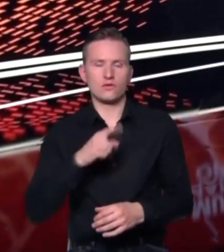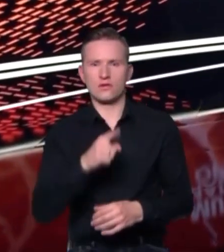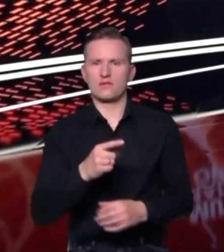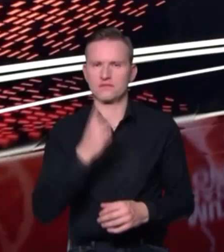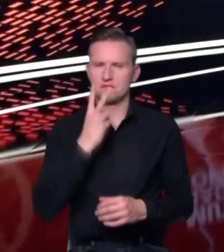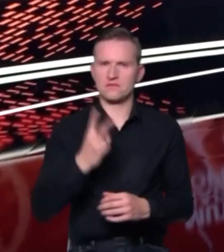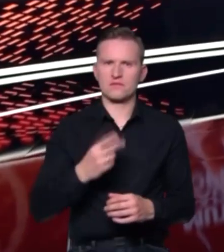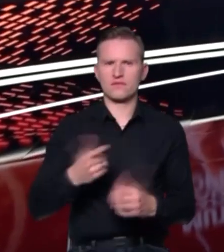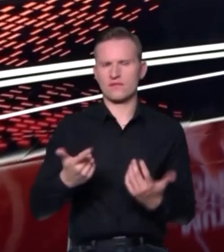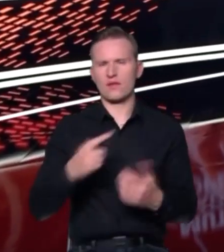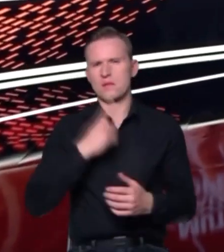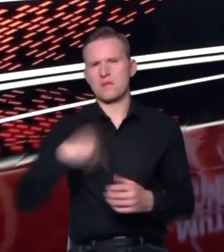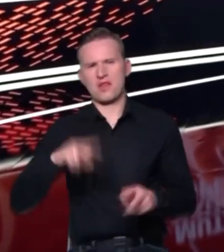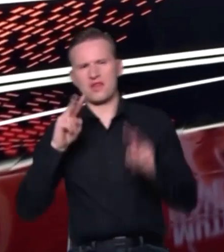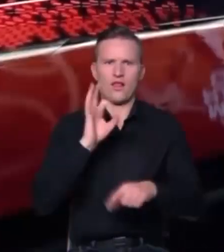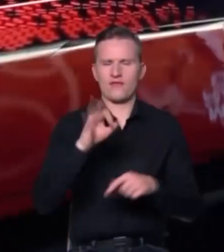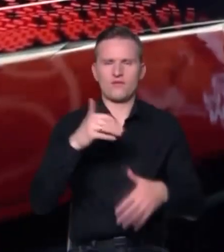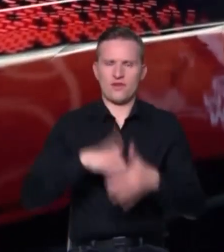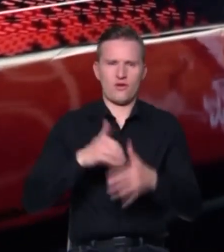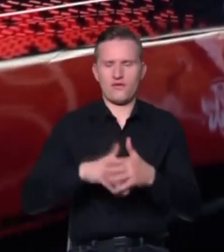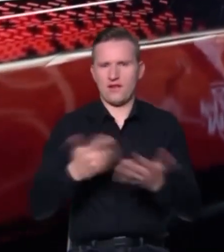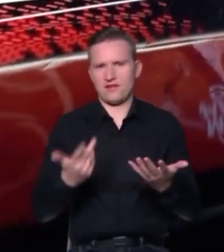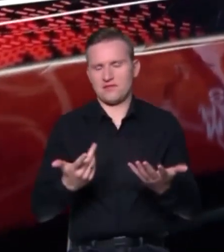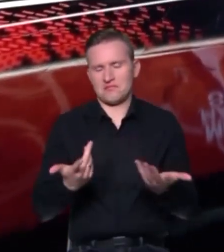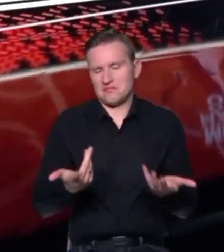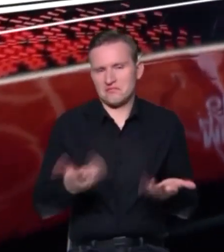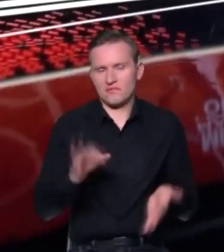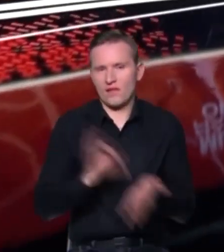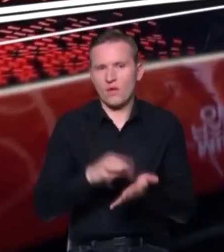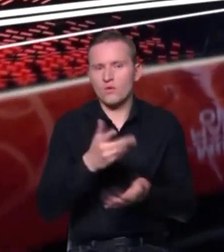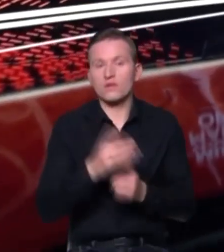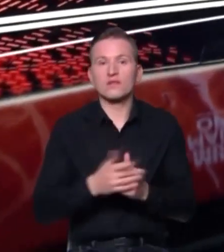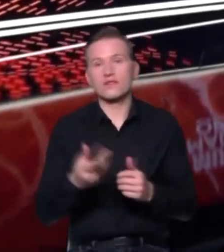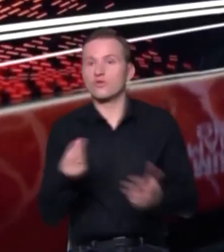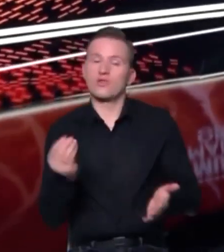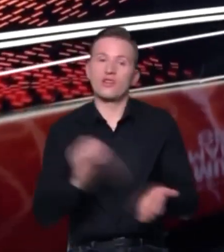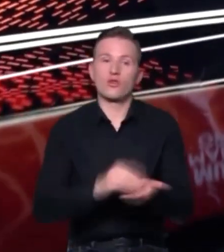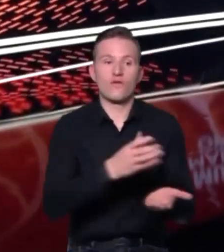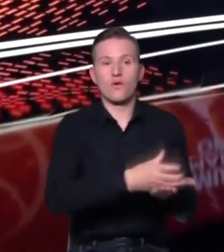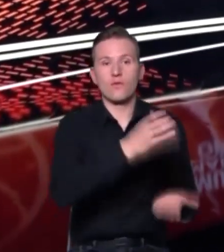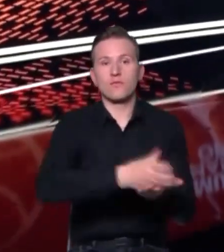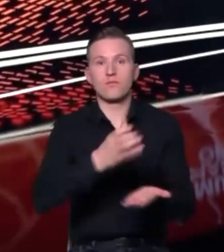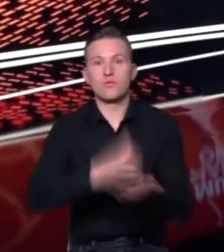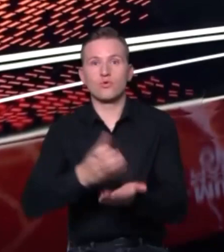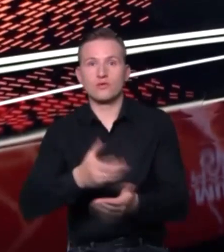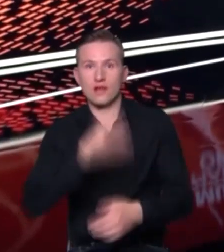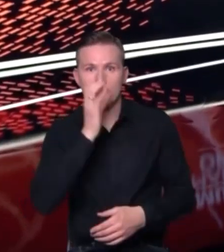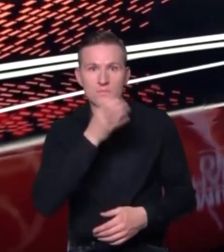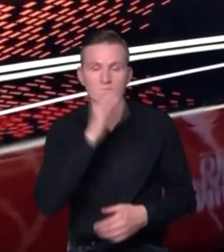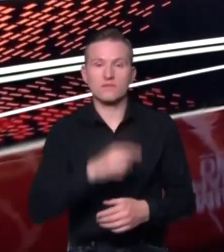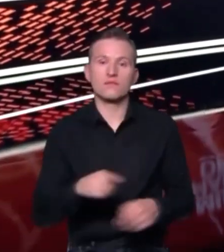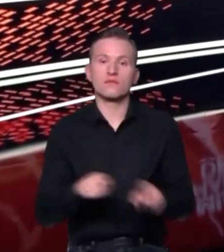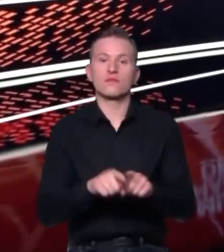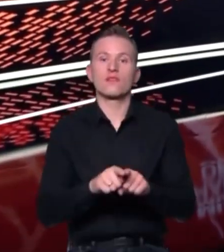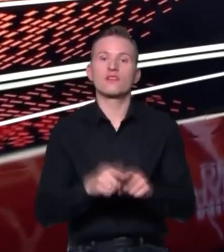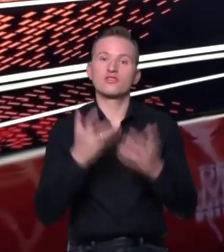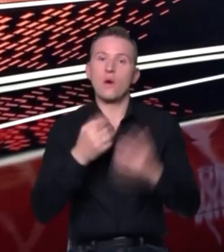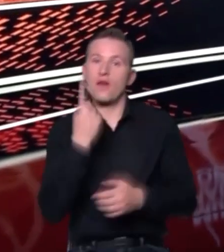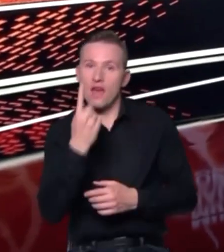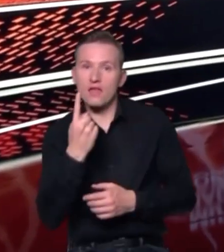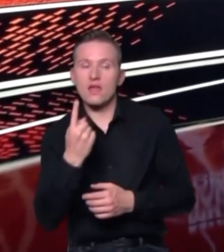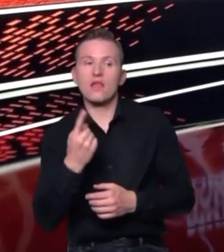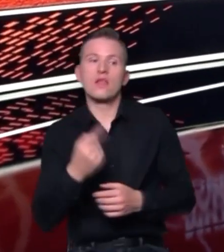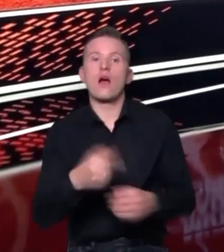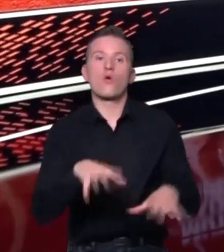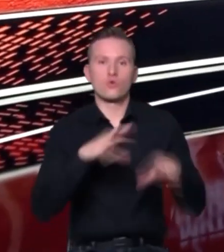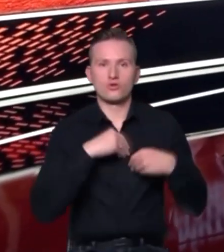mogą się z boku wydawać zabawne. Przypomnę chociażby, czyła sobie dodatkowe puszki z napojami, oczywiście je dostała, zażyczyła sobie jedną, dostała